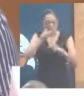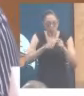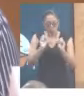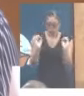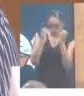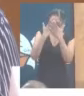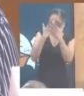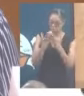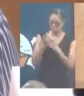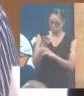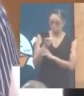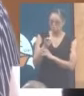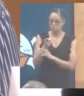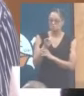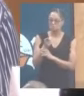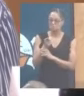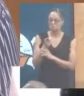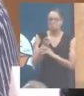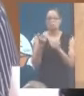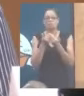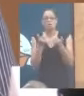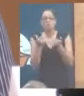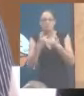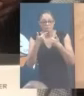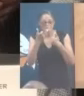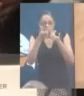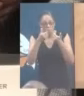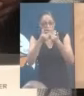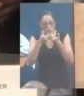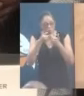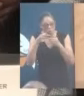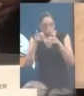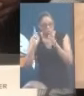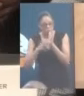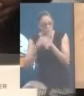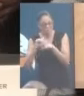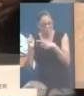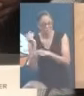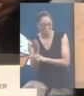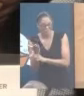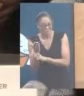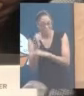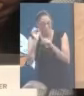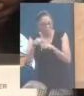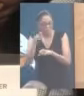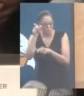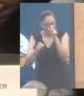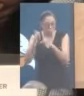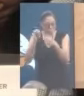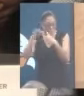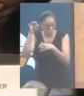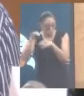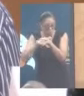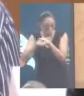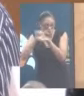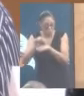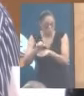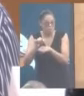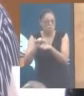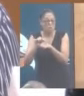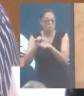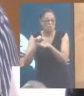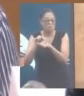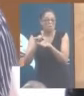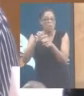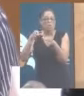surpris me demandant est-ce que c'est autorisé qu'on puisse recruter des élus de la collectivité